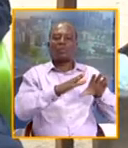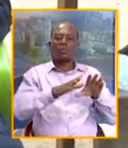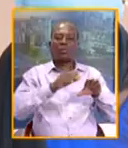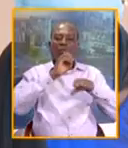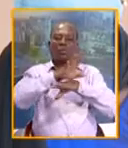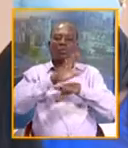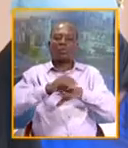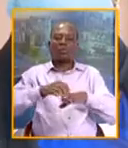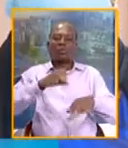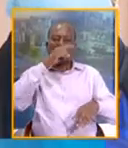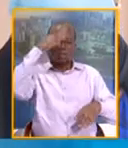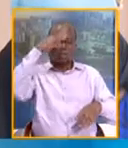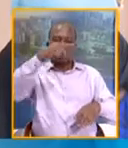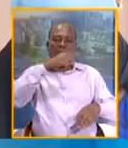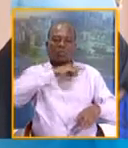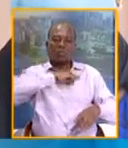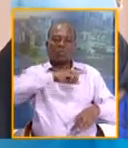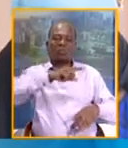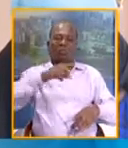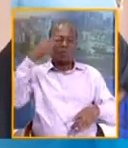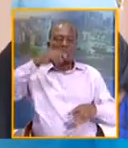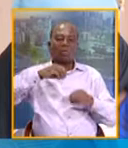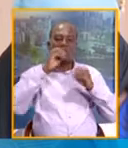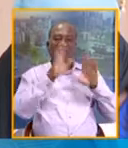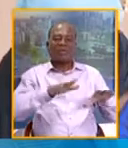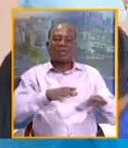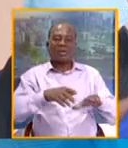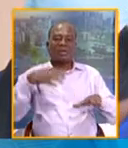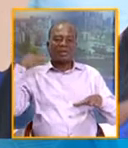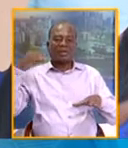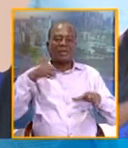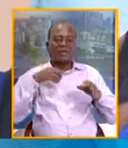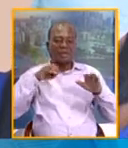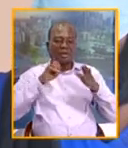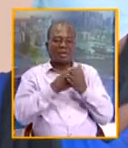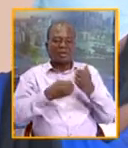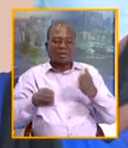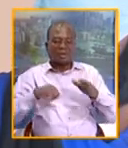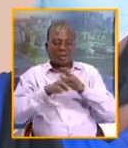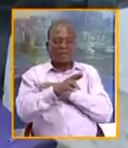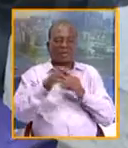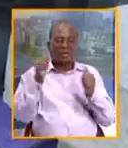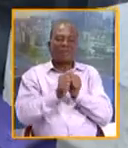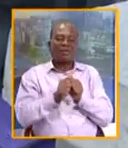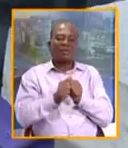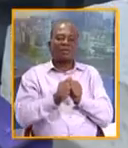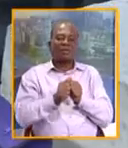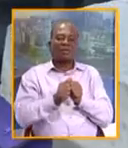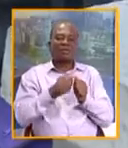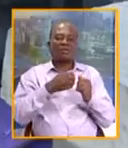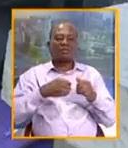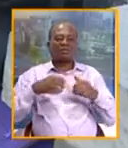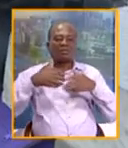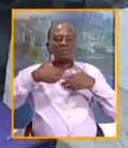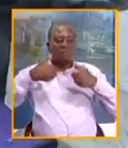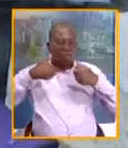pour ne pas laisser entrer les candidats avec leur cartable avec des foulards des blues et des téléphones des faits de telle sorte que